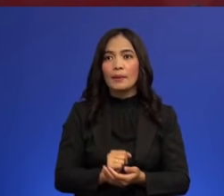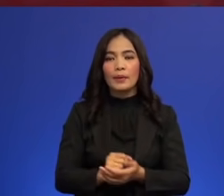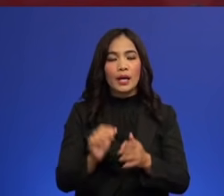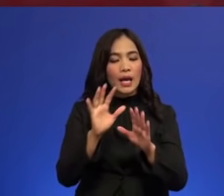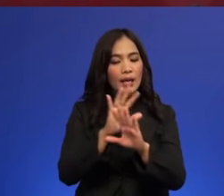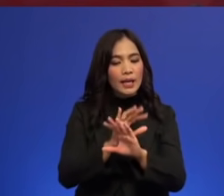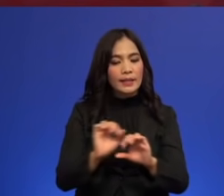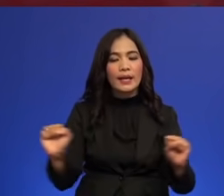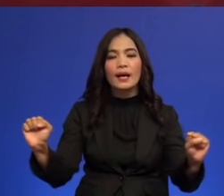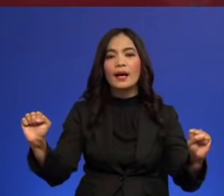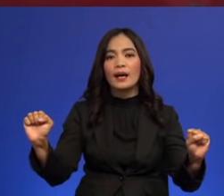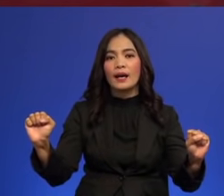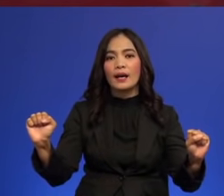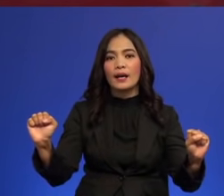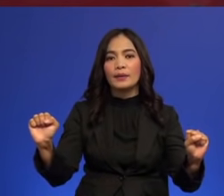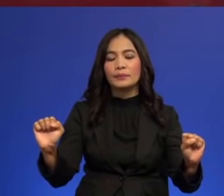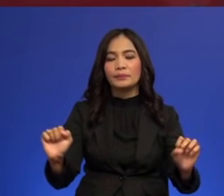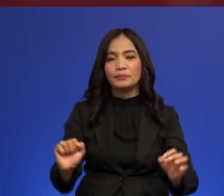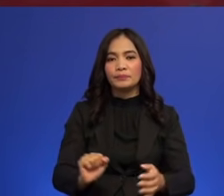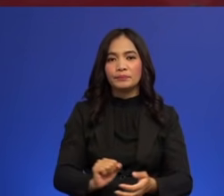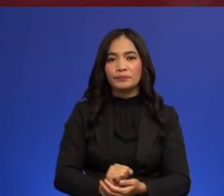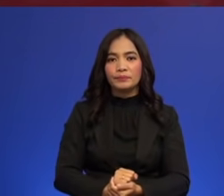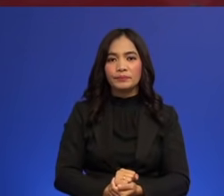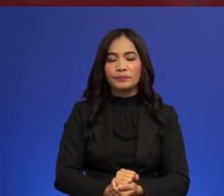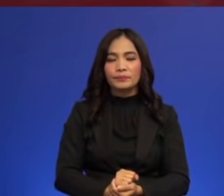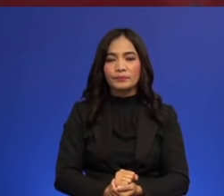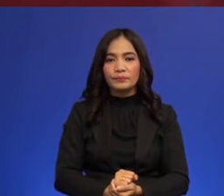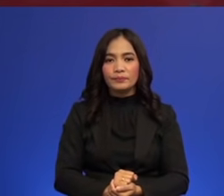sekejap kan lenyap.